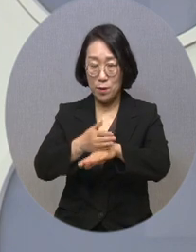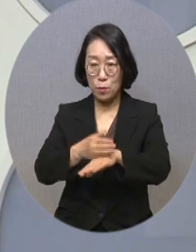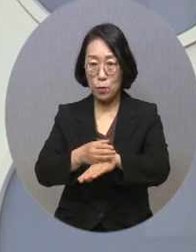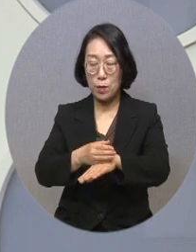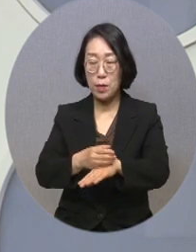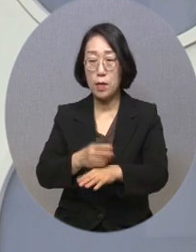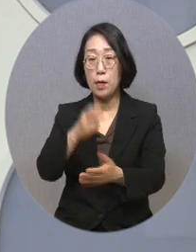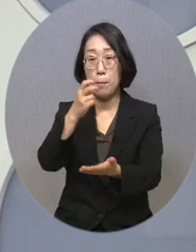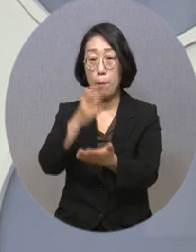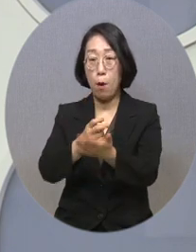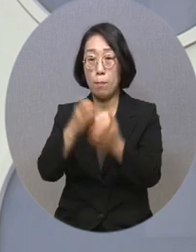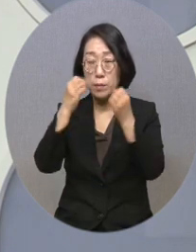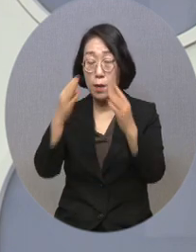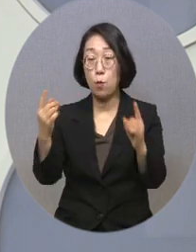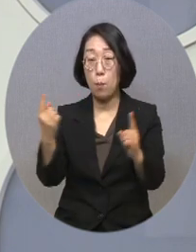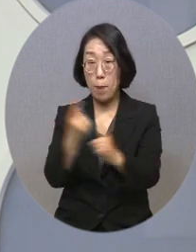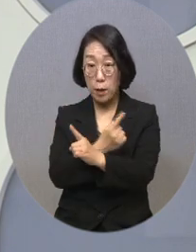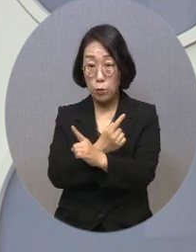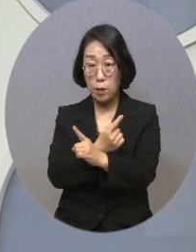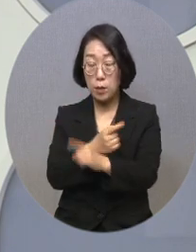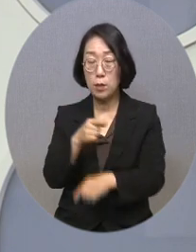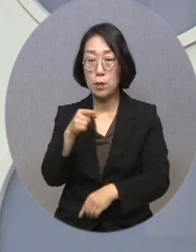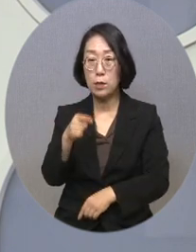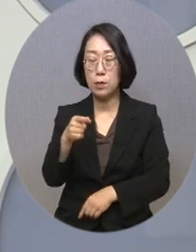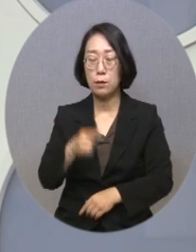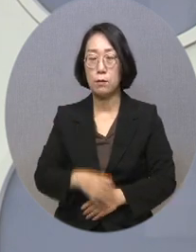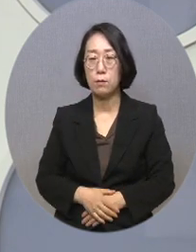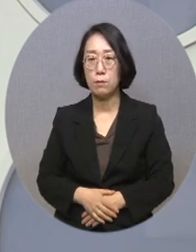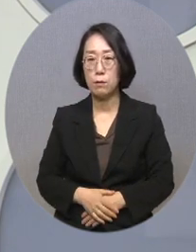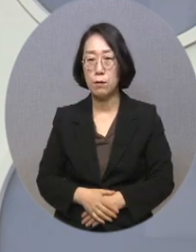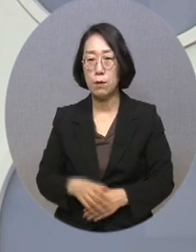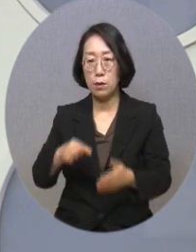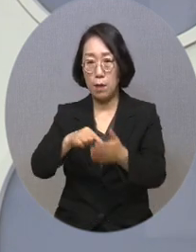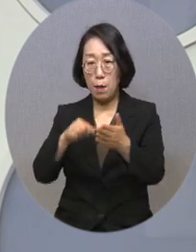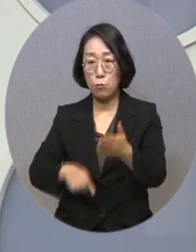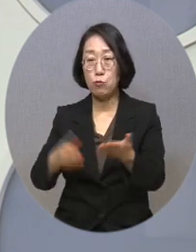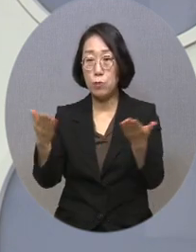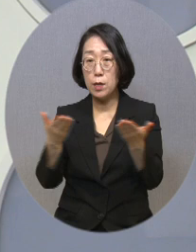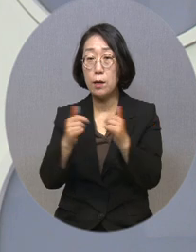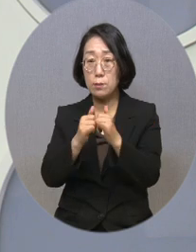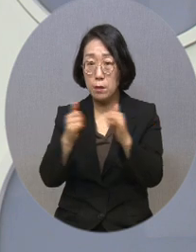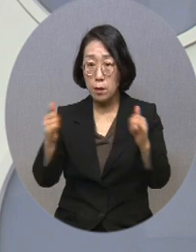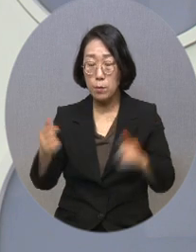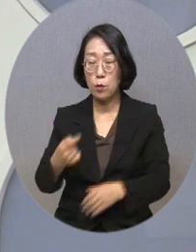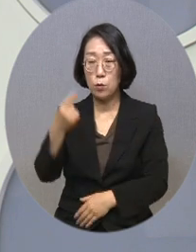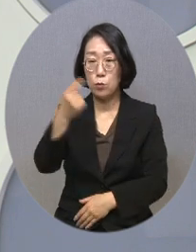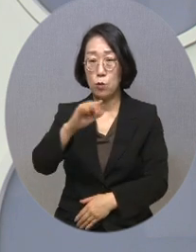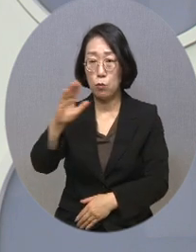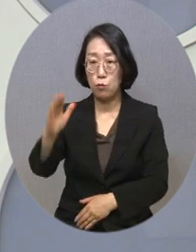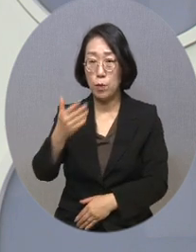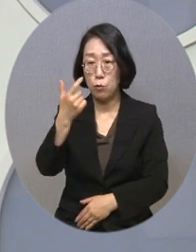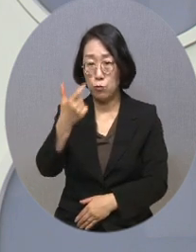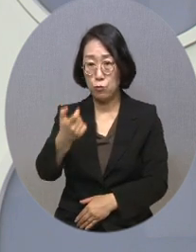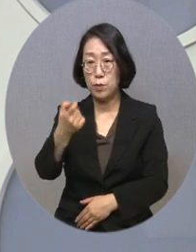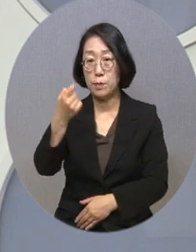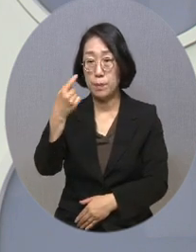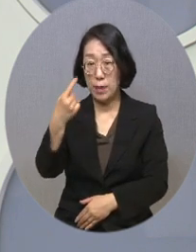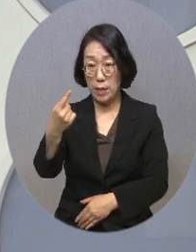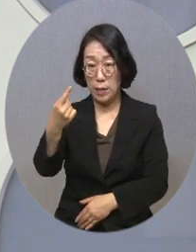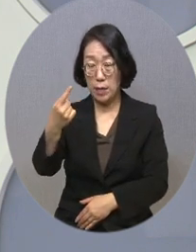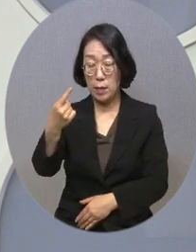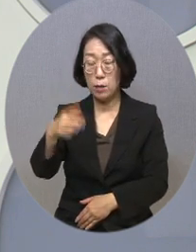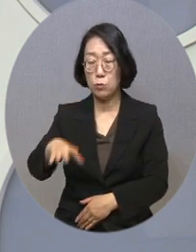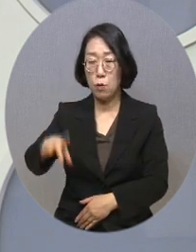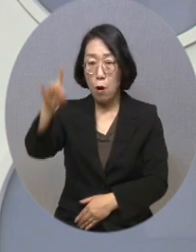세무사법 개정 건인데요. 네. 세무사들은 이게 1961년대에 세무사법이